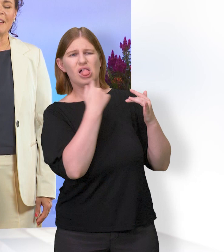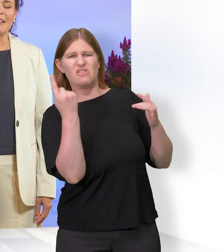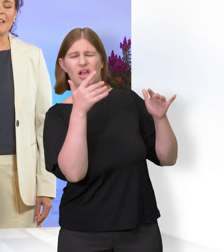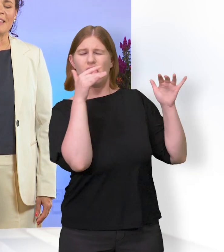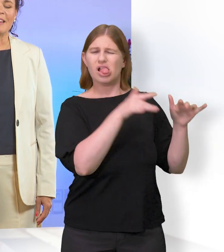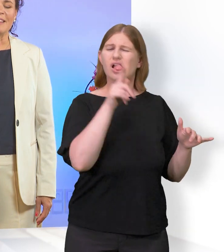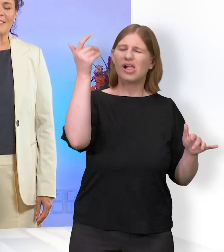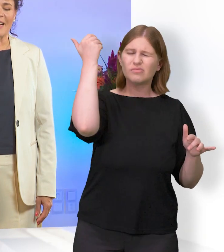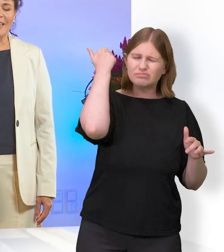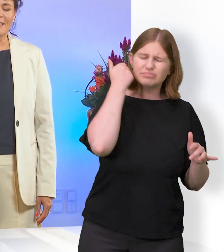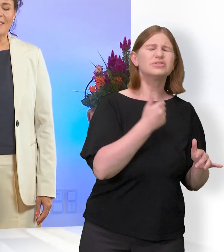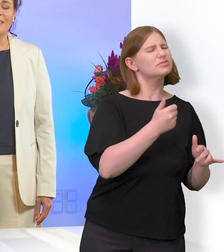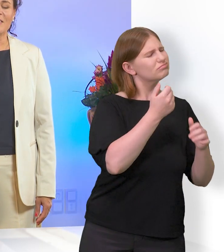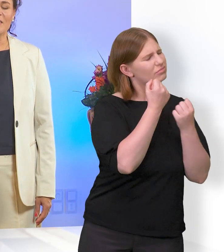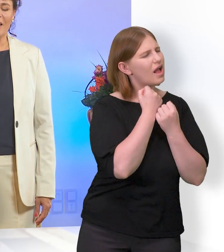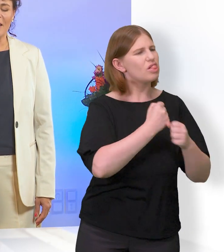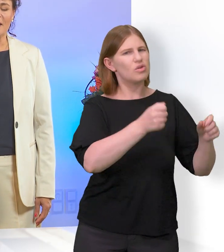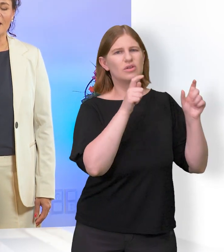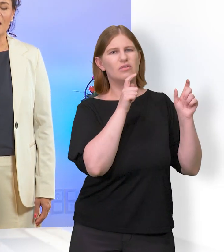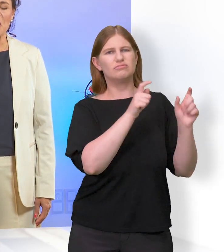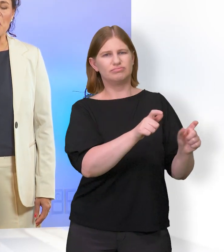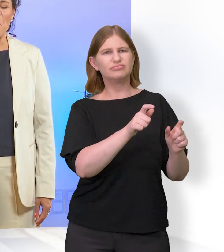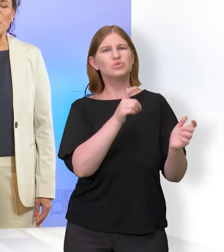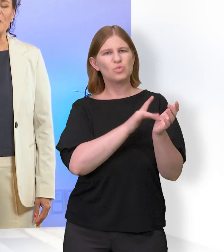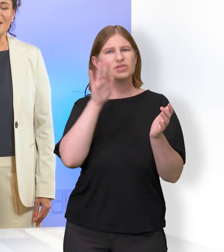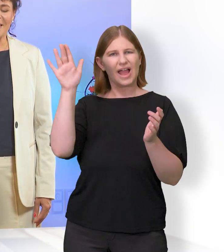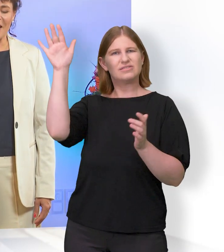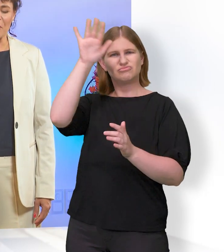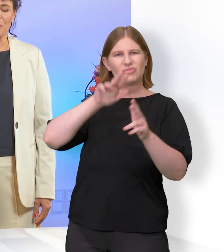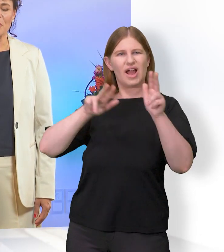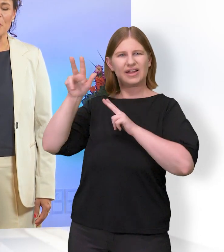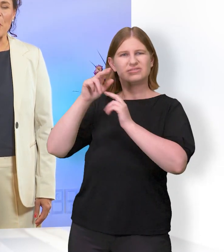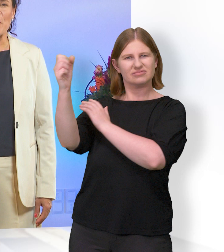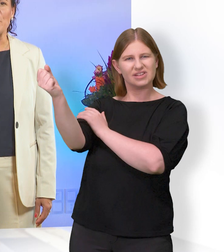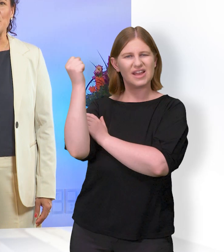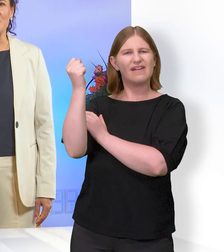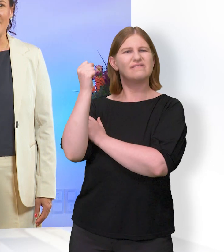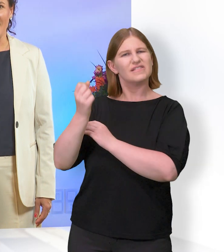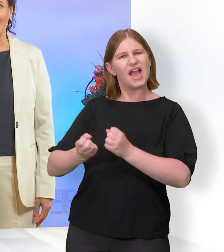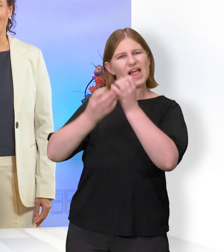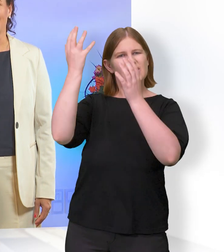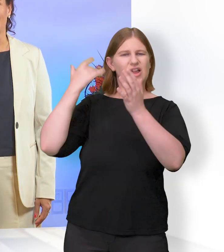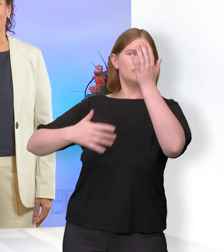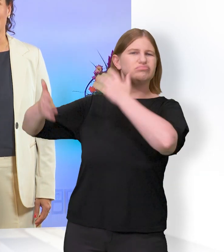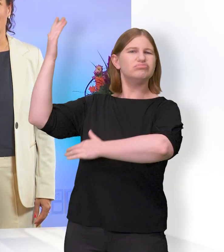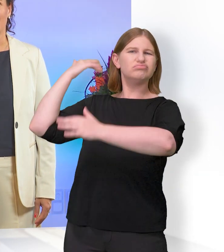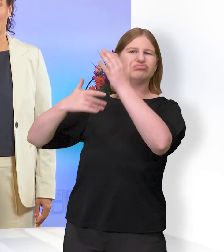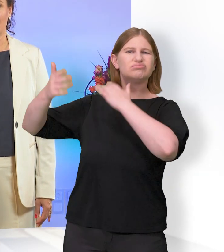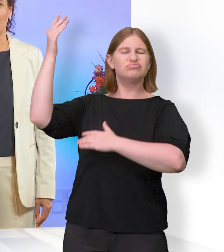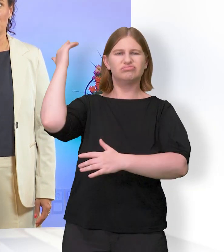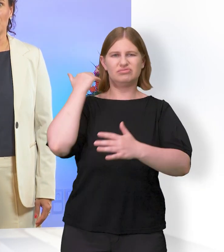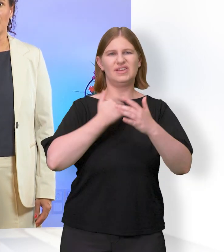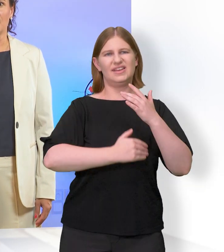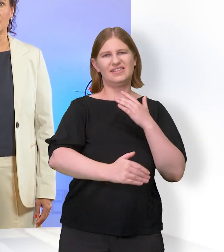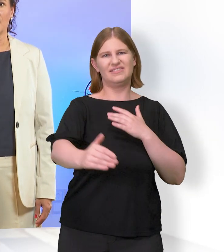Bösen. Denn dein ist das Reich und die Kraft und die Herrlichkeit